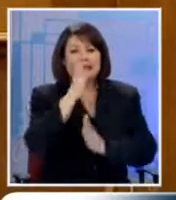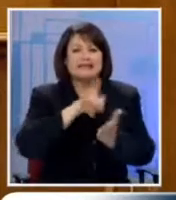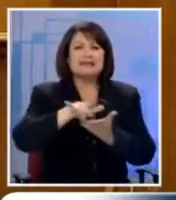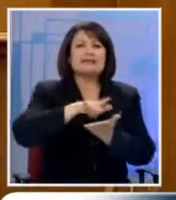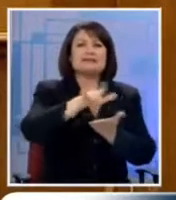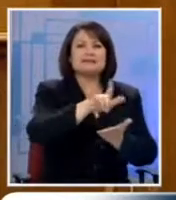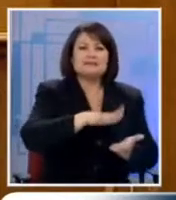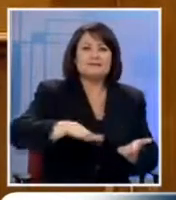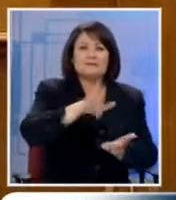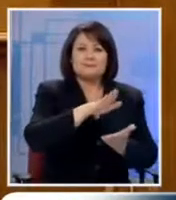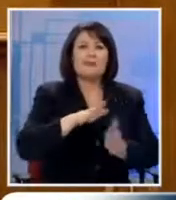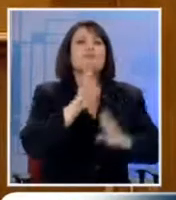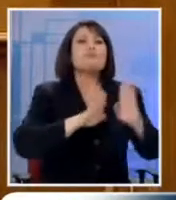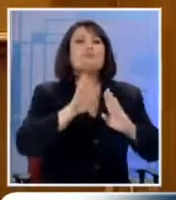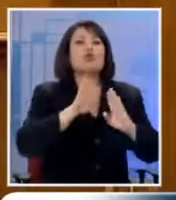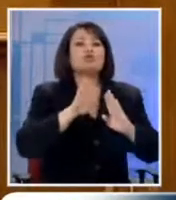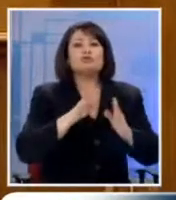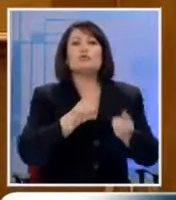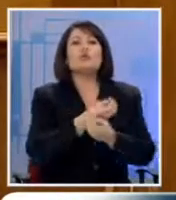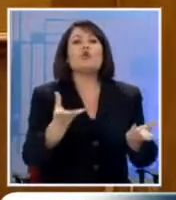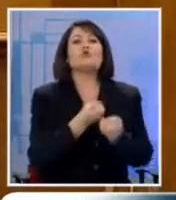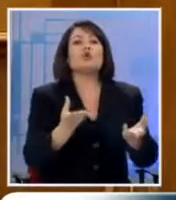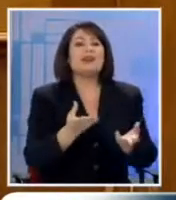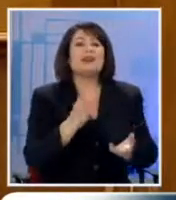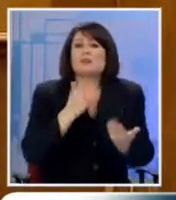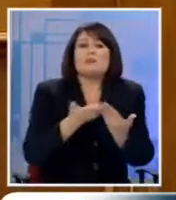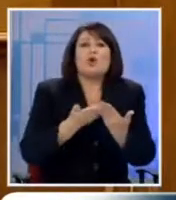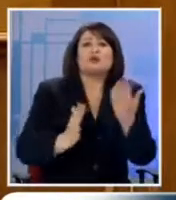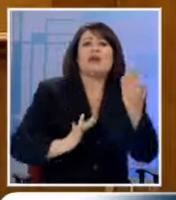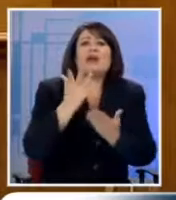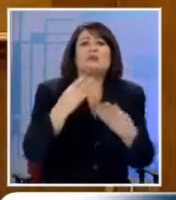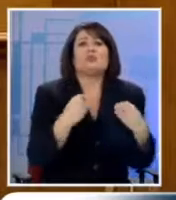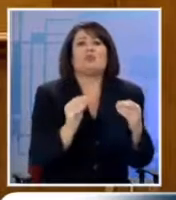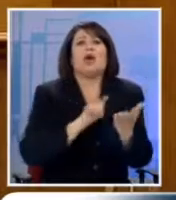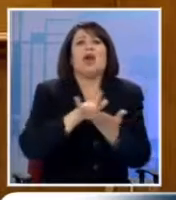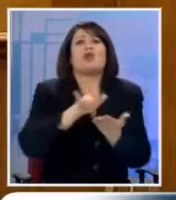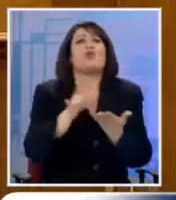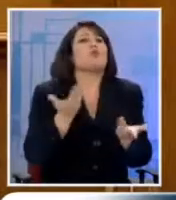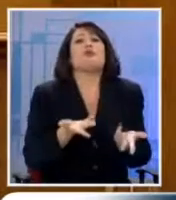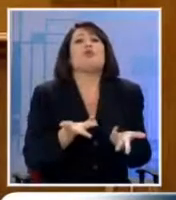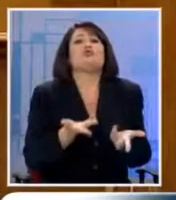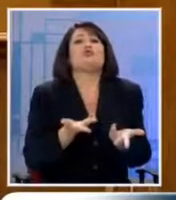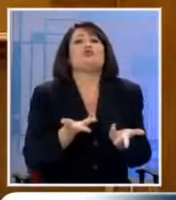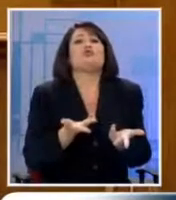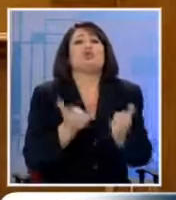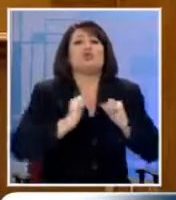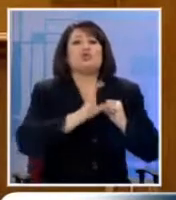χώρας και εγώ θα ήθελα να ακούσω πώς αυτό θα βοηθήσει την ανάπτυξη και πώς αυτό δεν θα καταβαραθρώσει τον